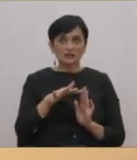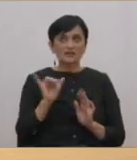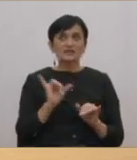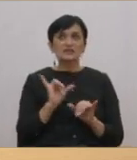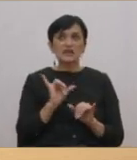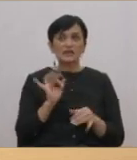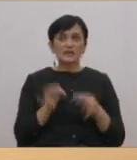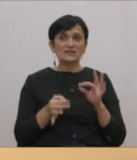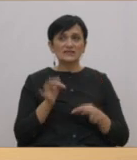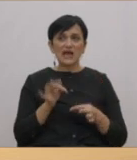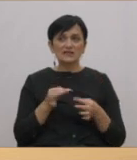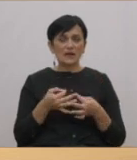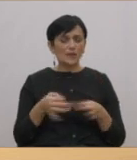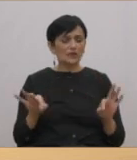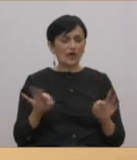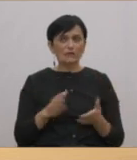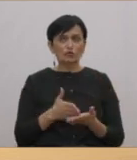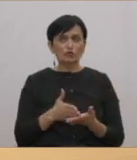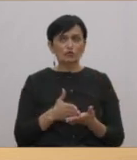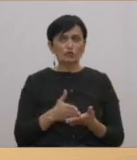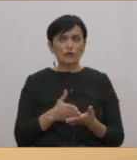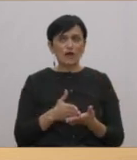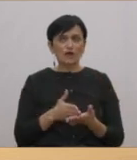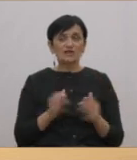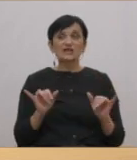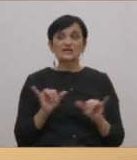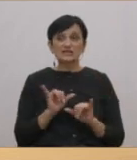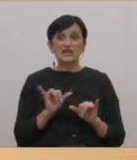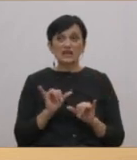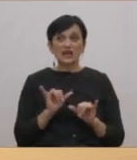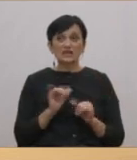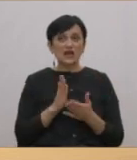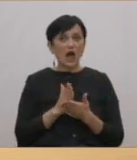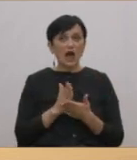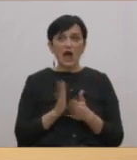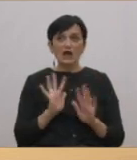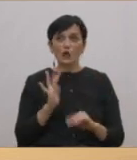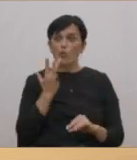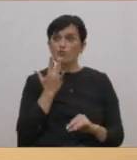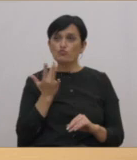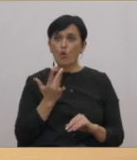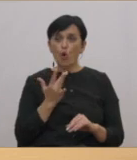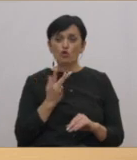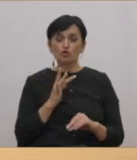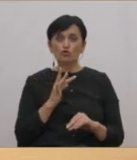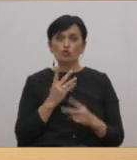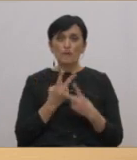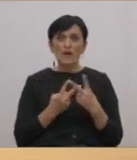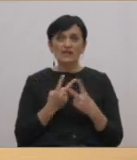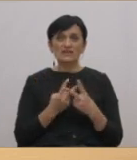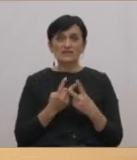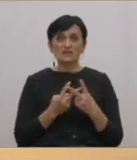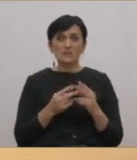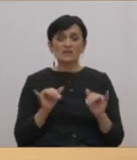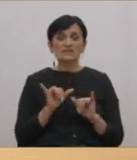სადაც სასამართლო არის თავისუფალი, სადაც არ არიან პოლიტიკური პატიმრები,